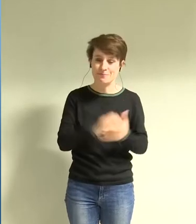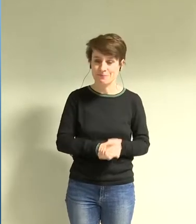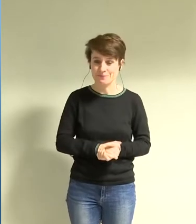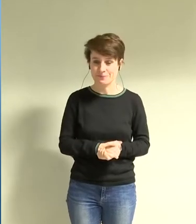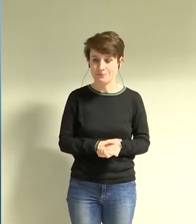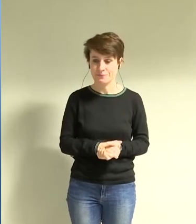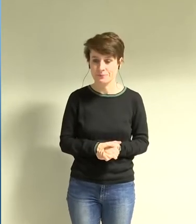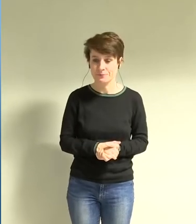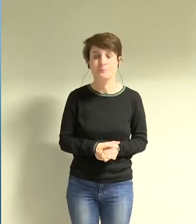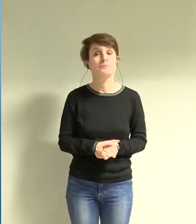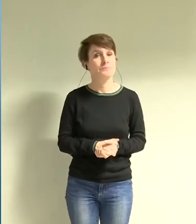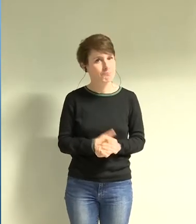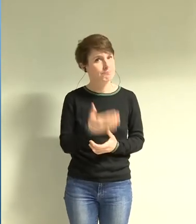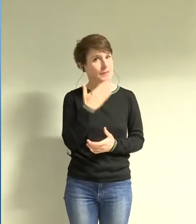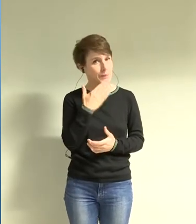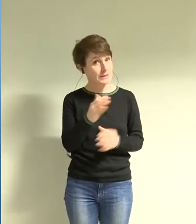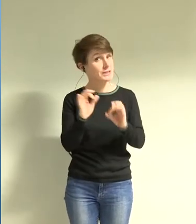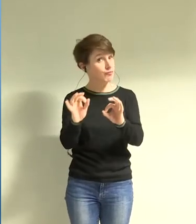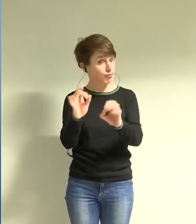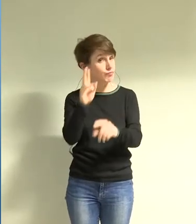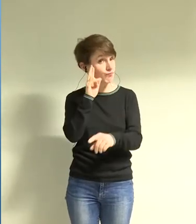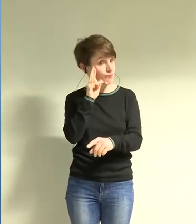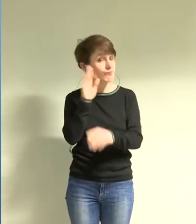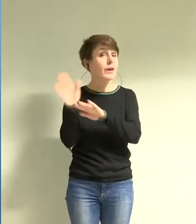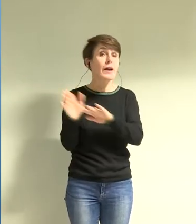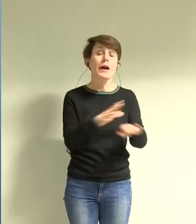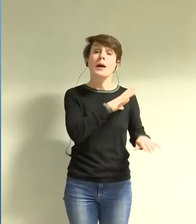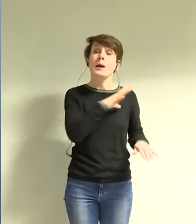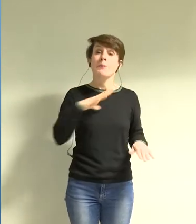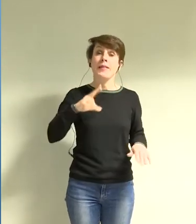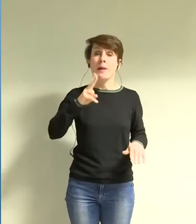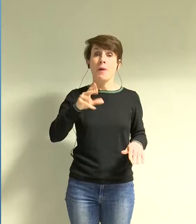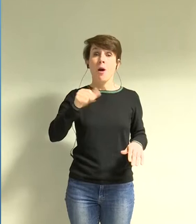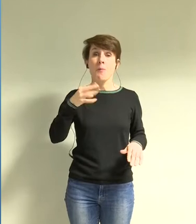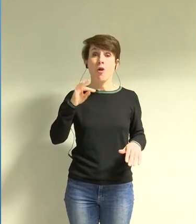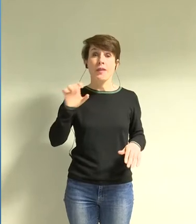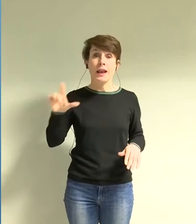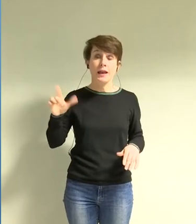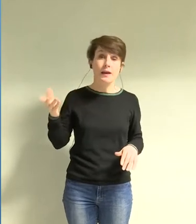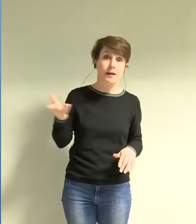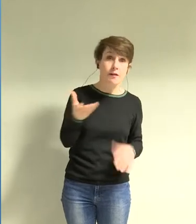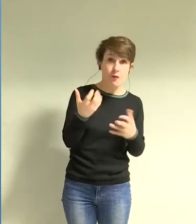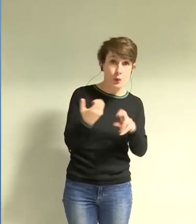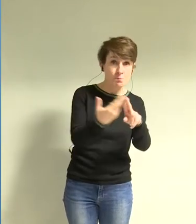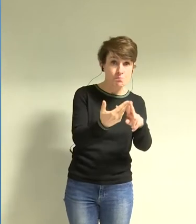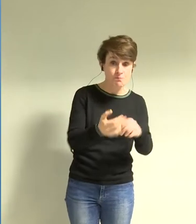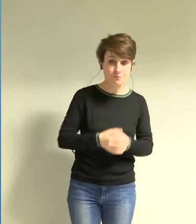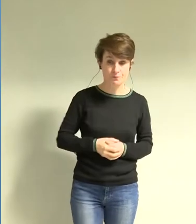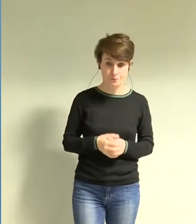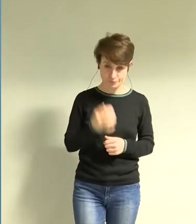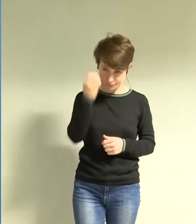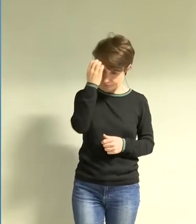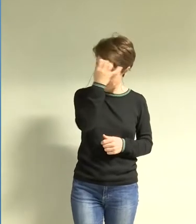merci effectivement madame pantel peut-être pas une réponse en intervention oui merci monsieur le maire